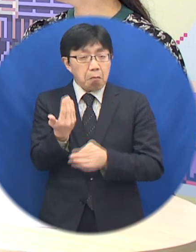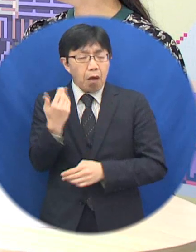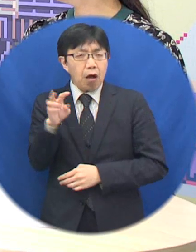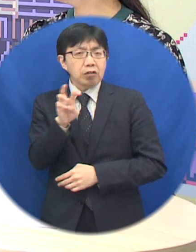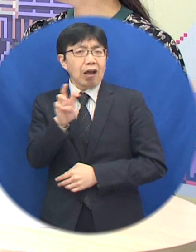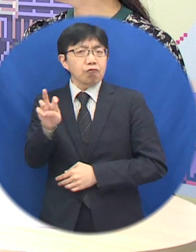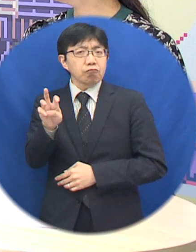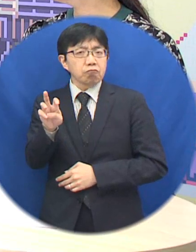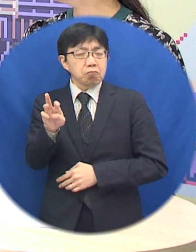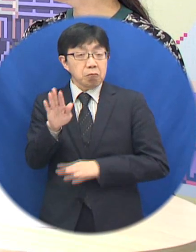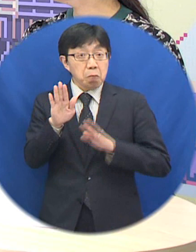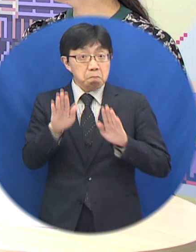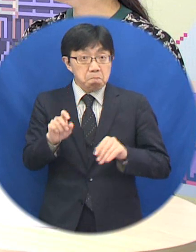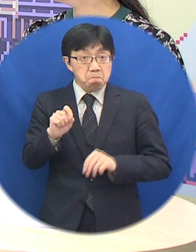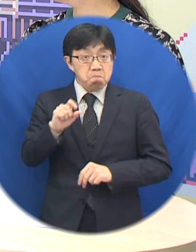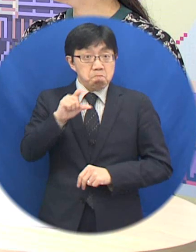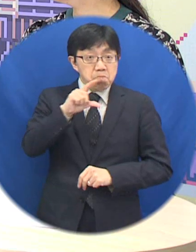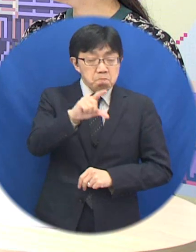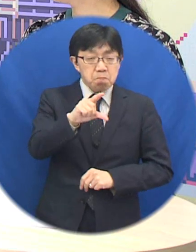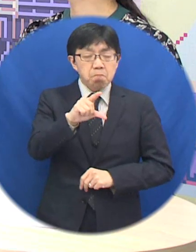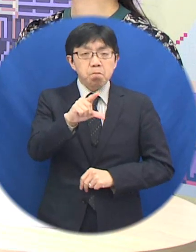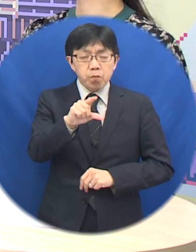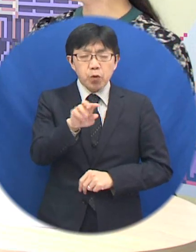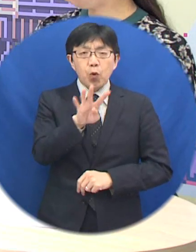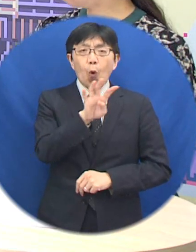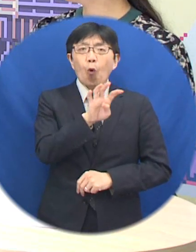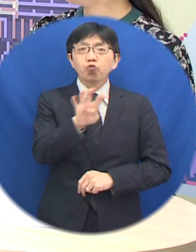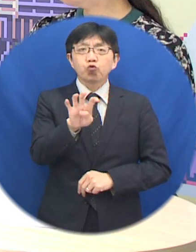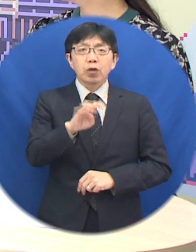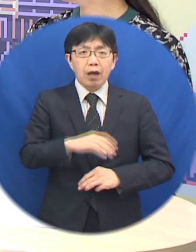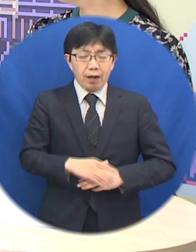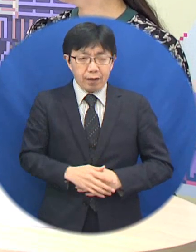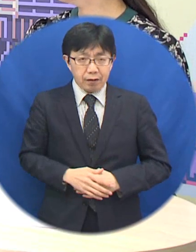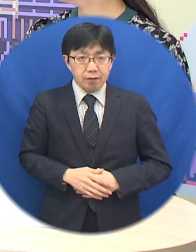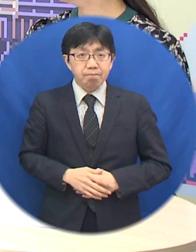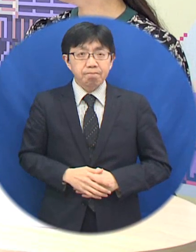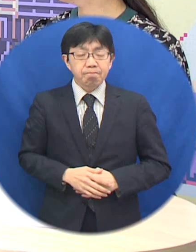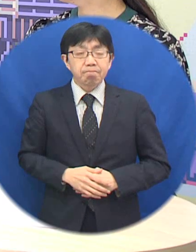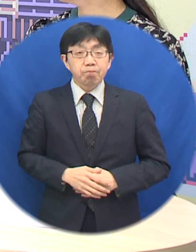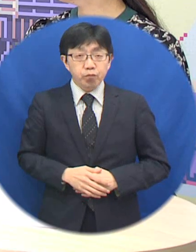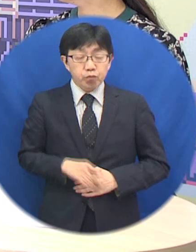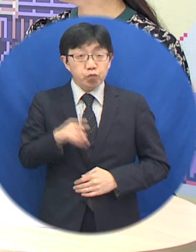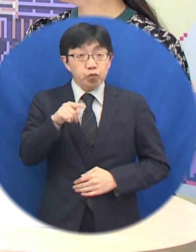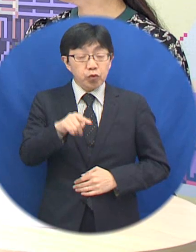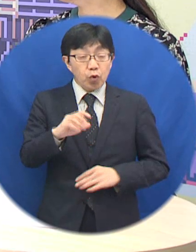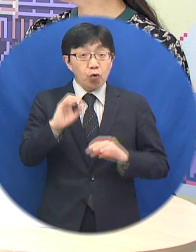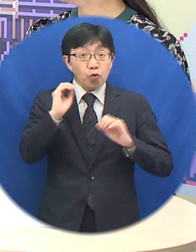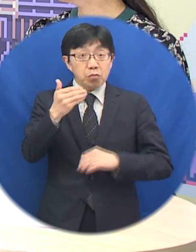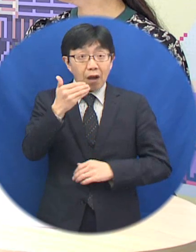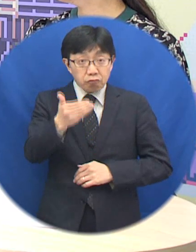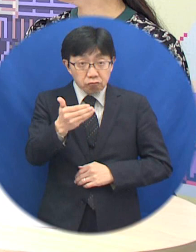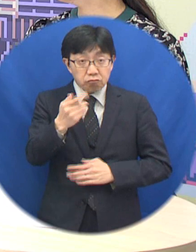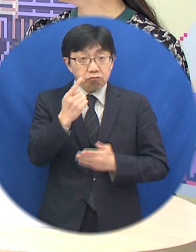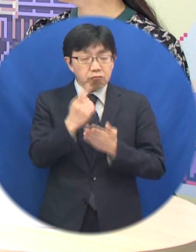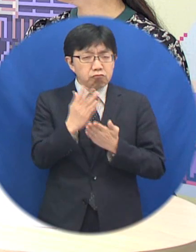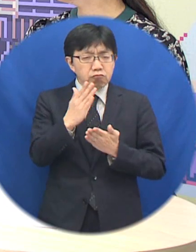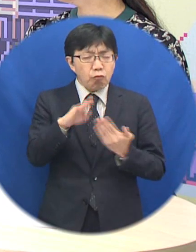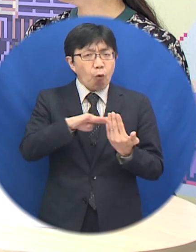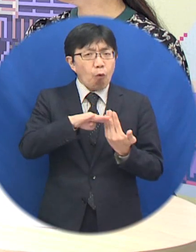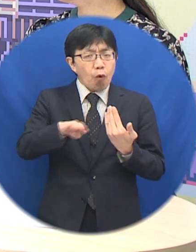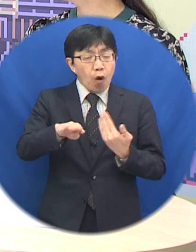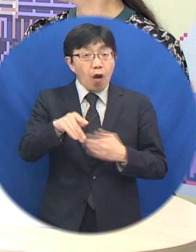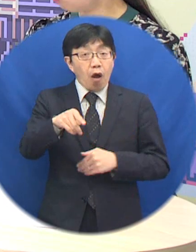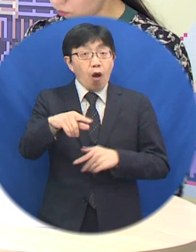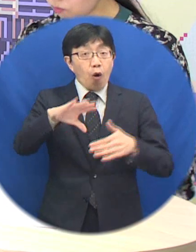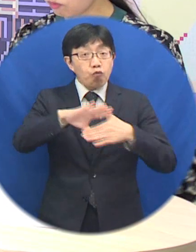から40回に拡充いたしました。また豊島区だけではなくて、都内の文京区の豊川浴線でも使えるよう